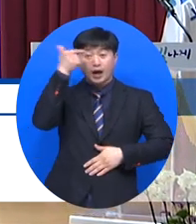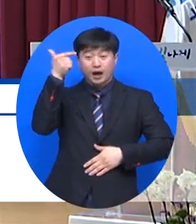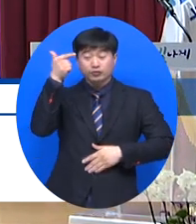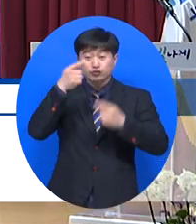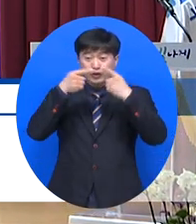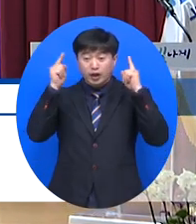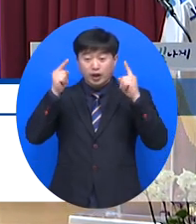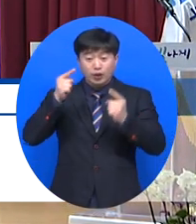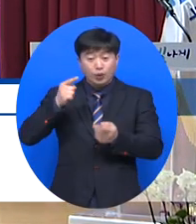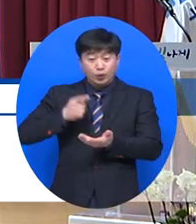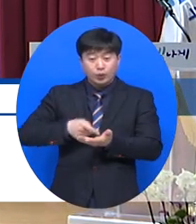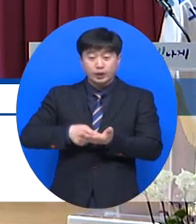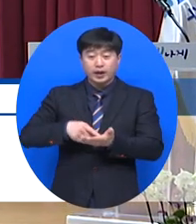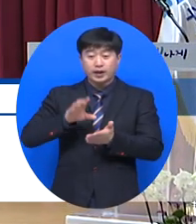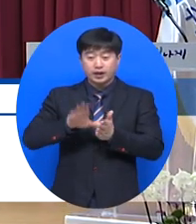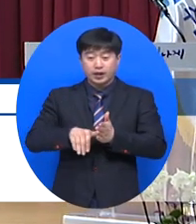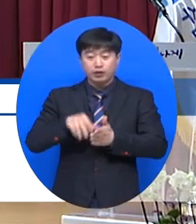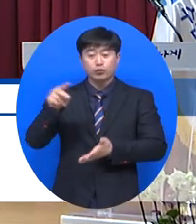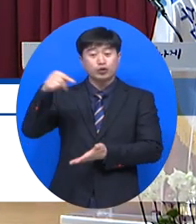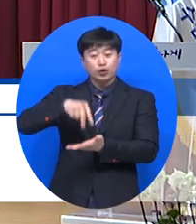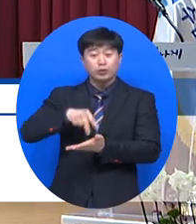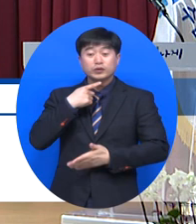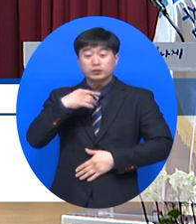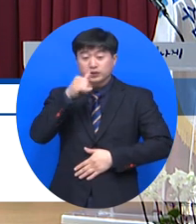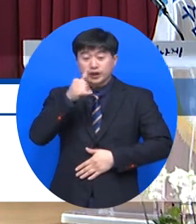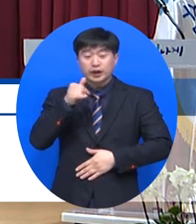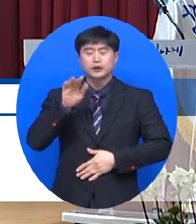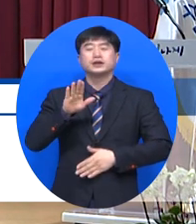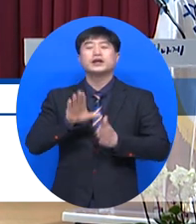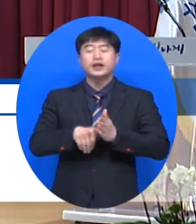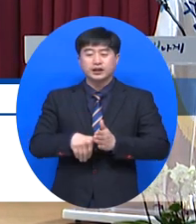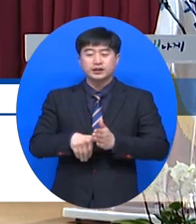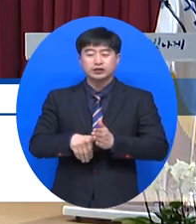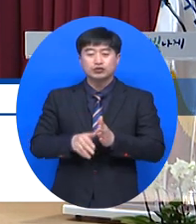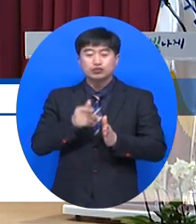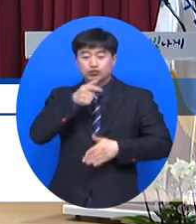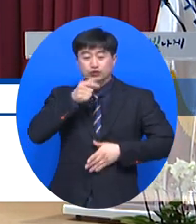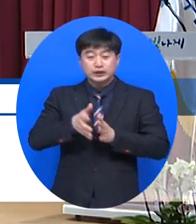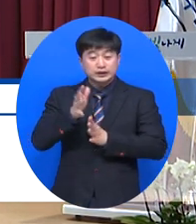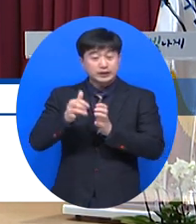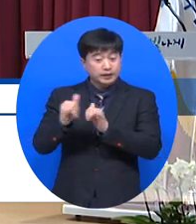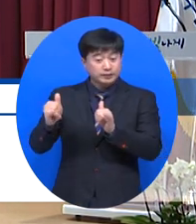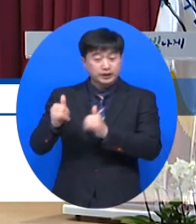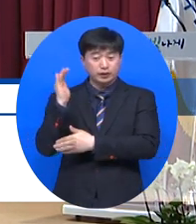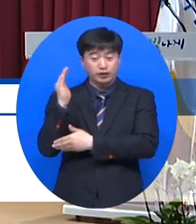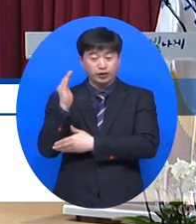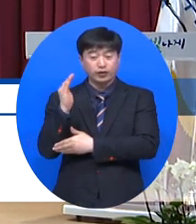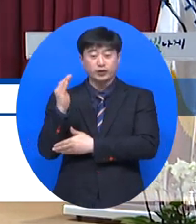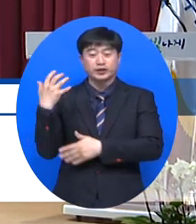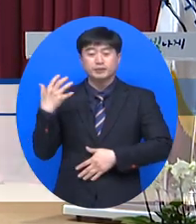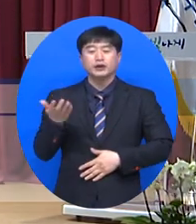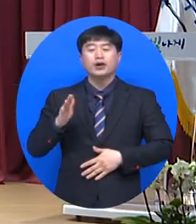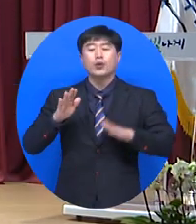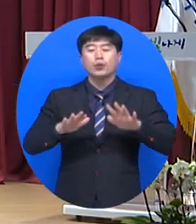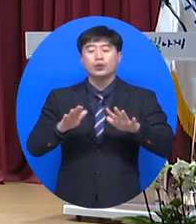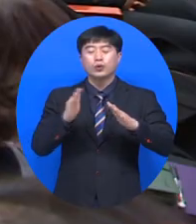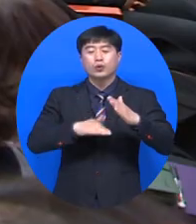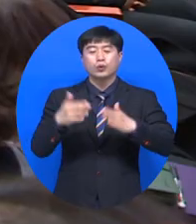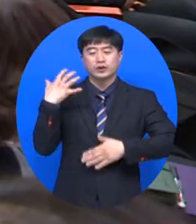아주 청장할 때 한번 서본 적이 있었는데 그때는 수원 시민들께 강의한 적이 있었는데 오늘 이렇게 수원시 공직자